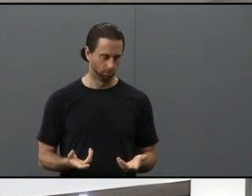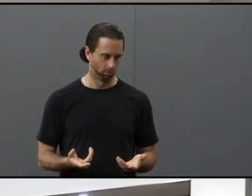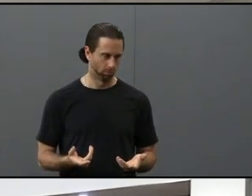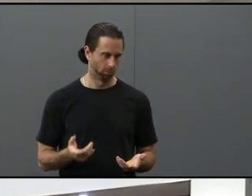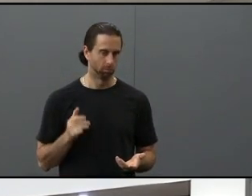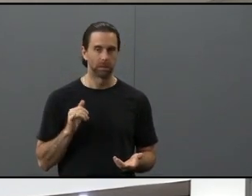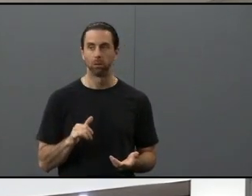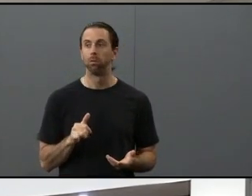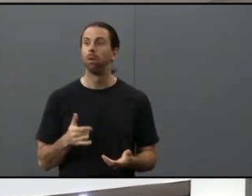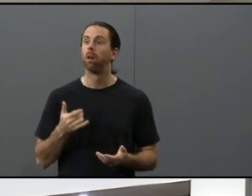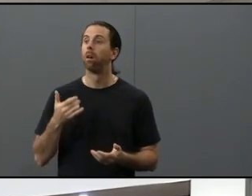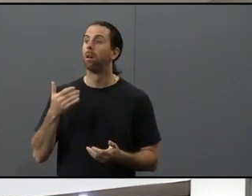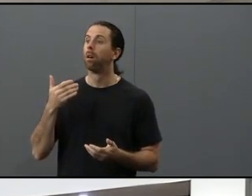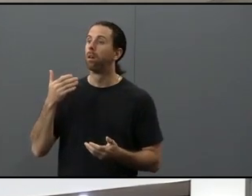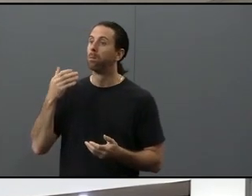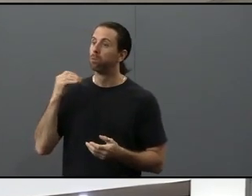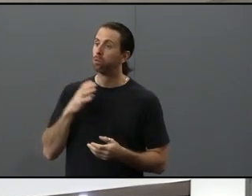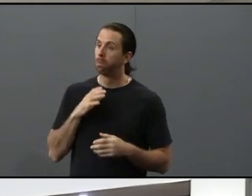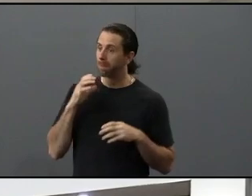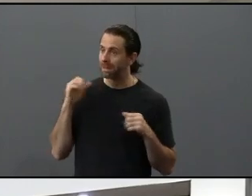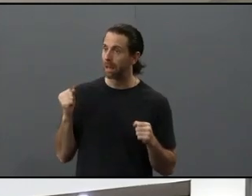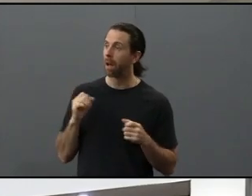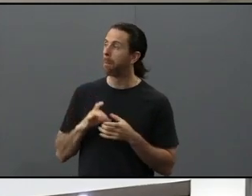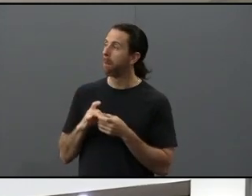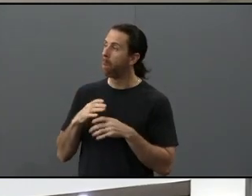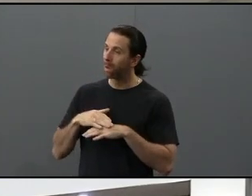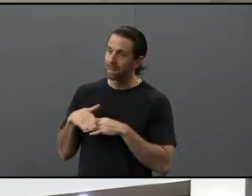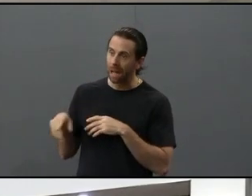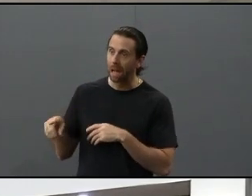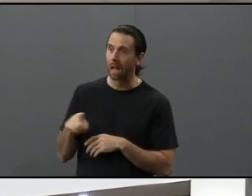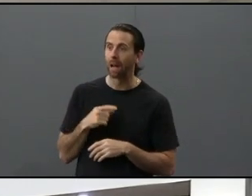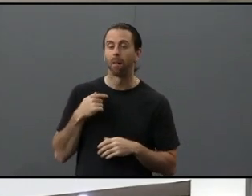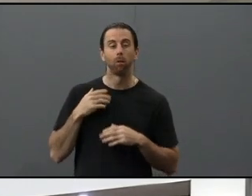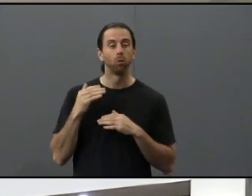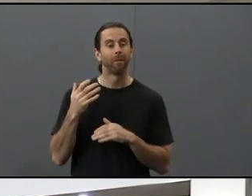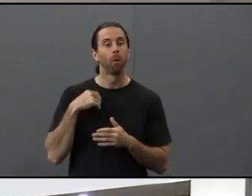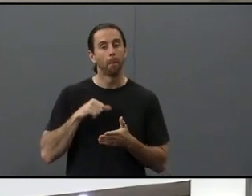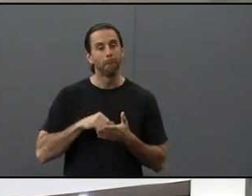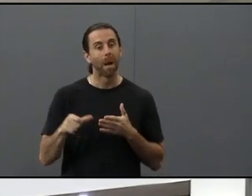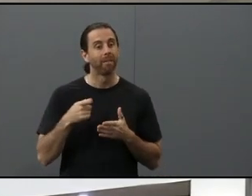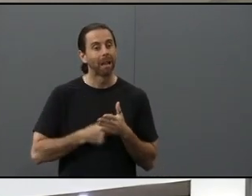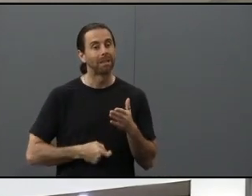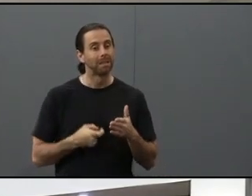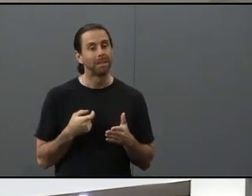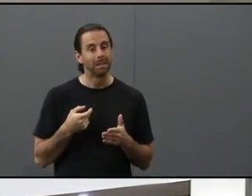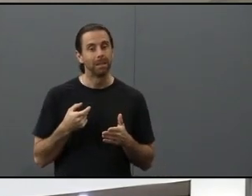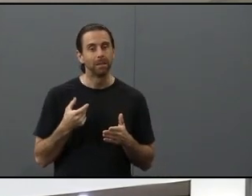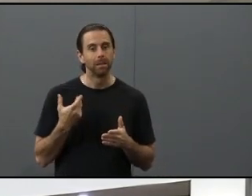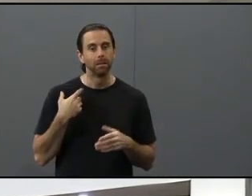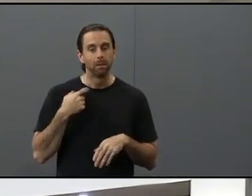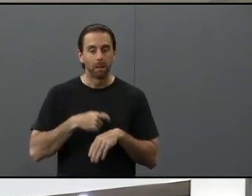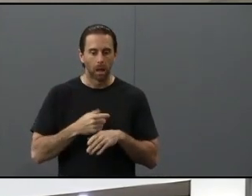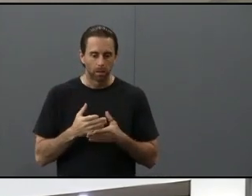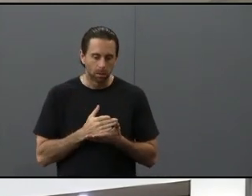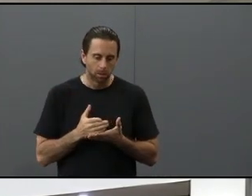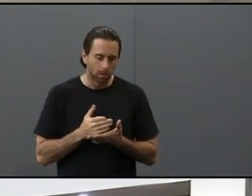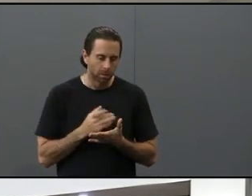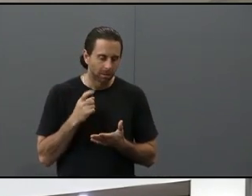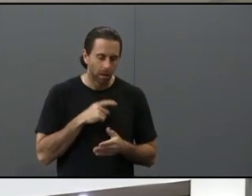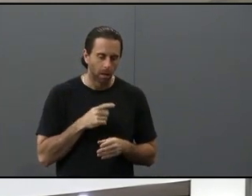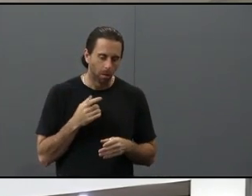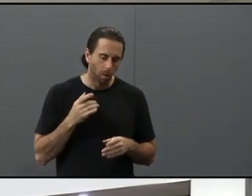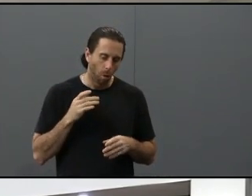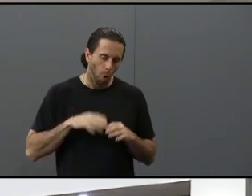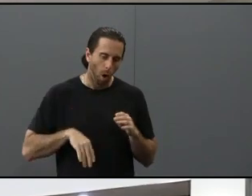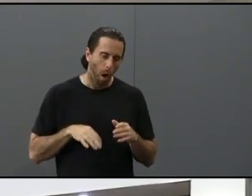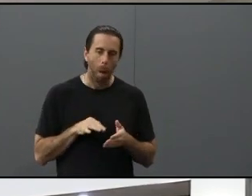terminant monsieur le Président et membres du conseil nous souhaitons payer nos taxes municipales en ces temps difficil plutôt que de devoir